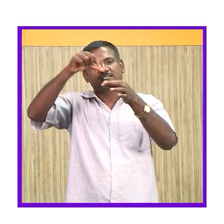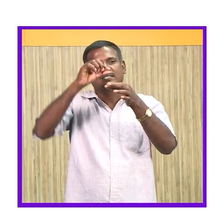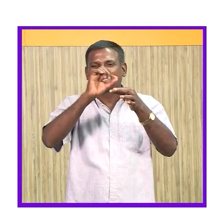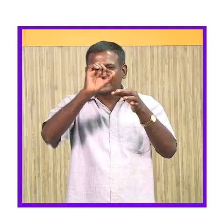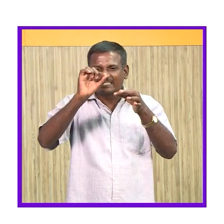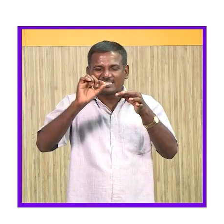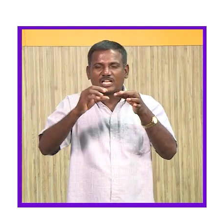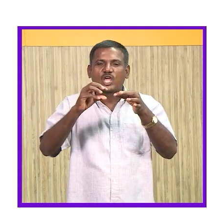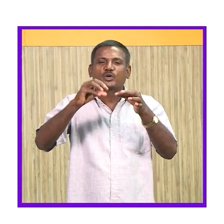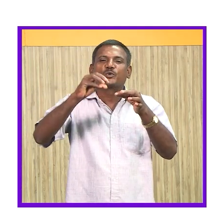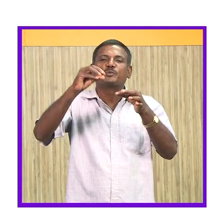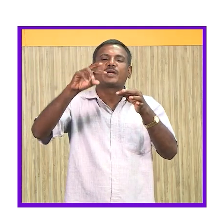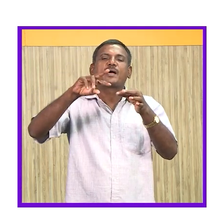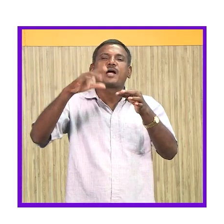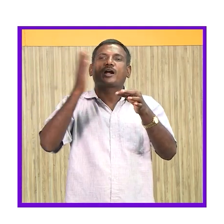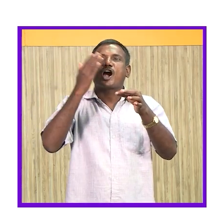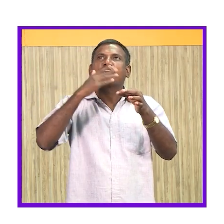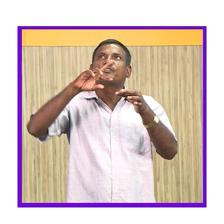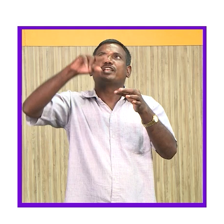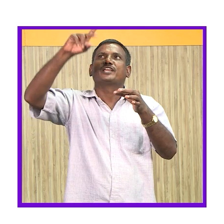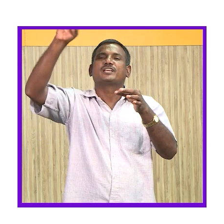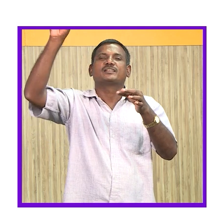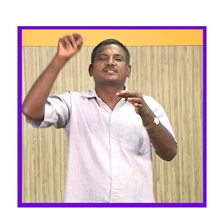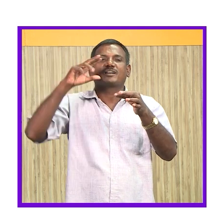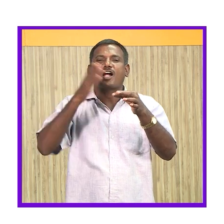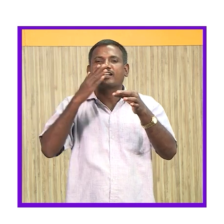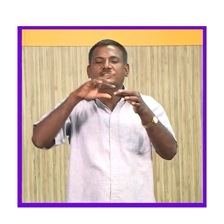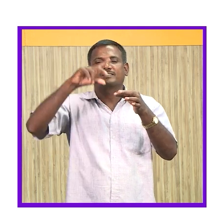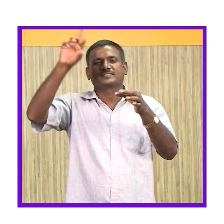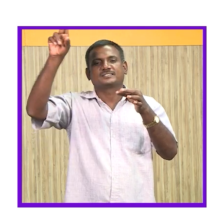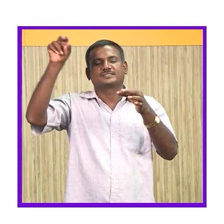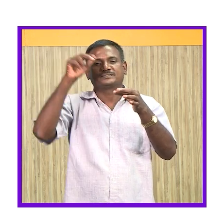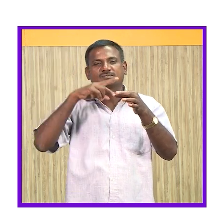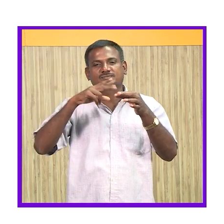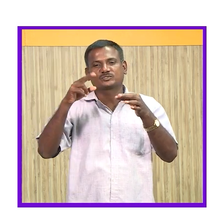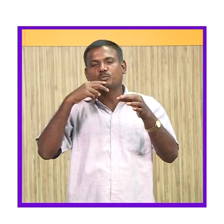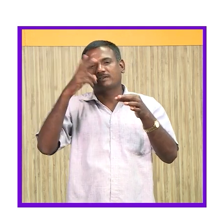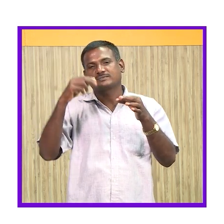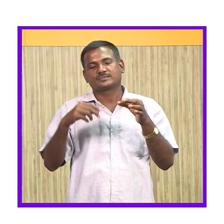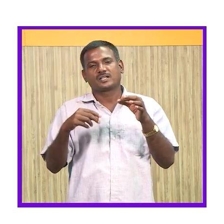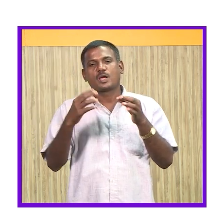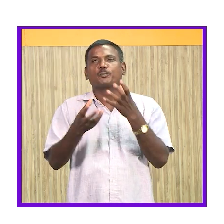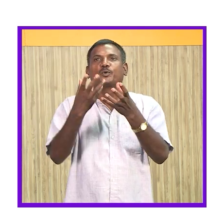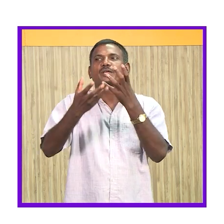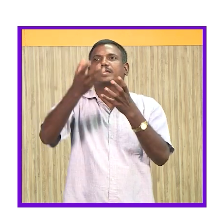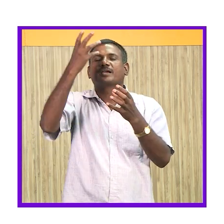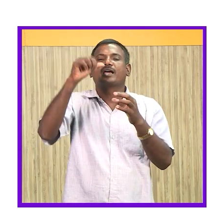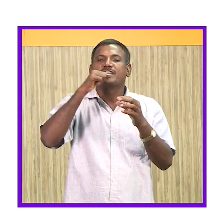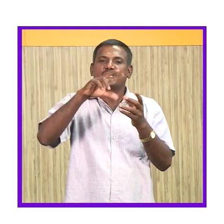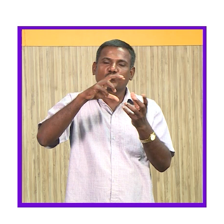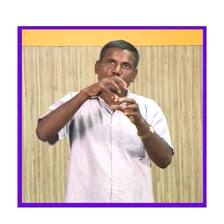சின்ன சின்ன குமிழ்களாக காற்று வெளியேறும், சரியா? எஃபர்வசன்ஸ் அப்படின்னு சொல்லுவாங்க. அந்த பொங்கி வரக்கூடிய